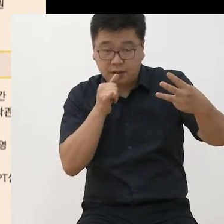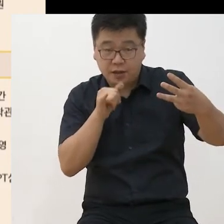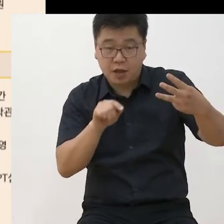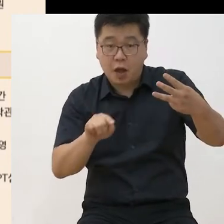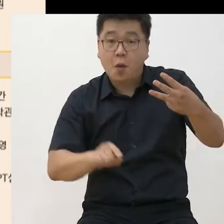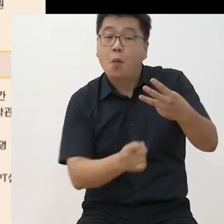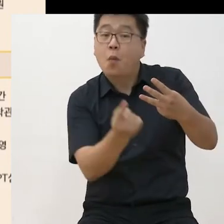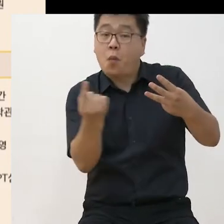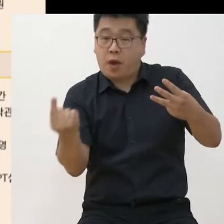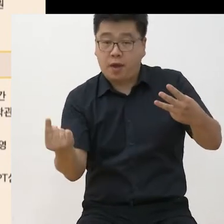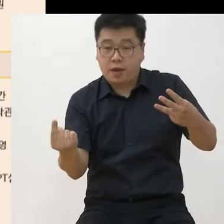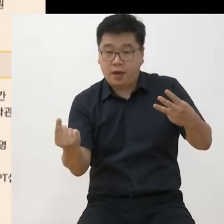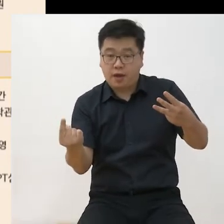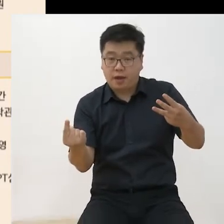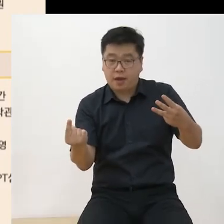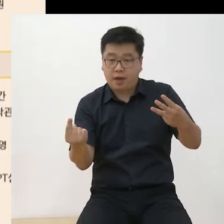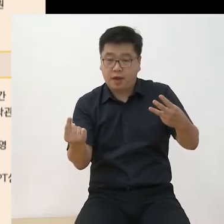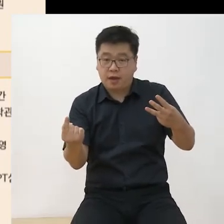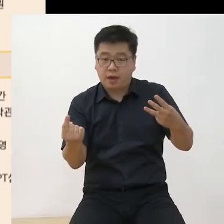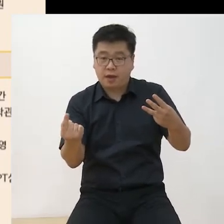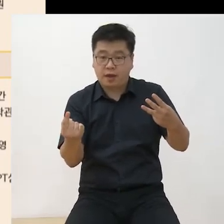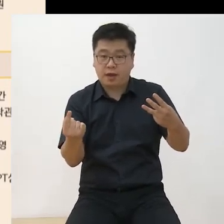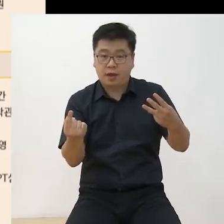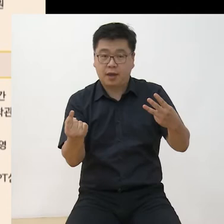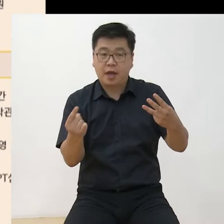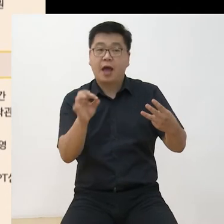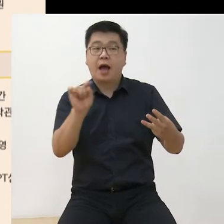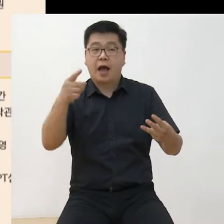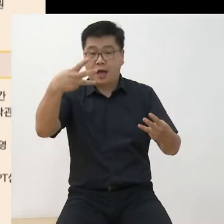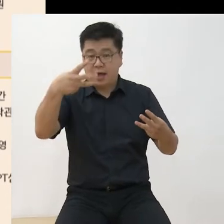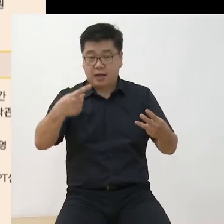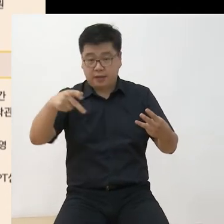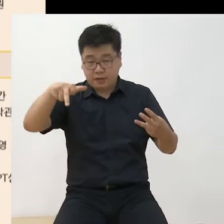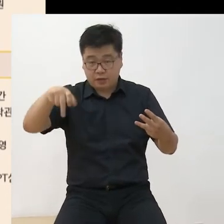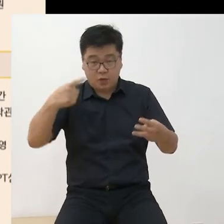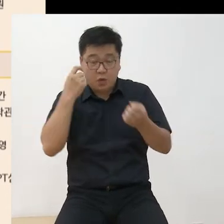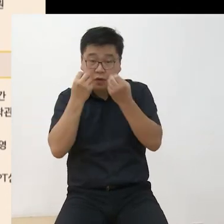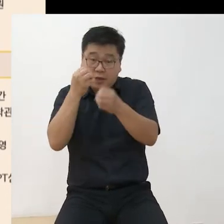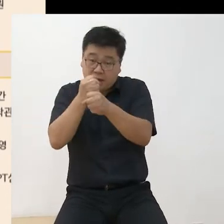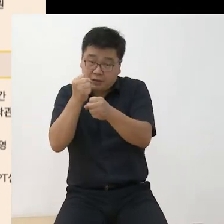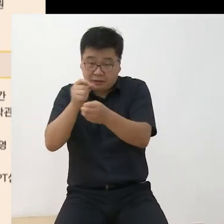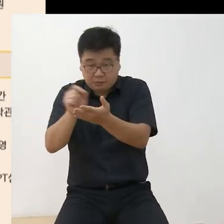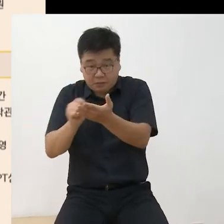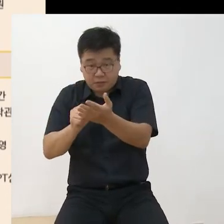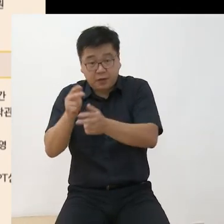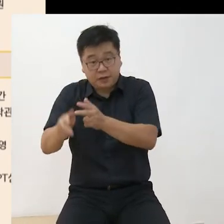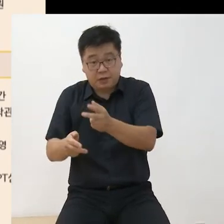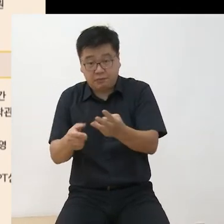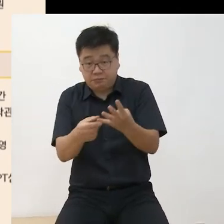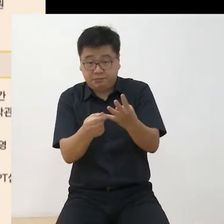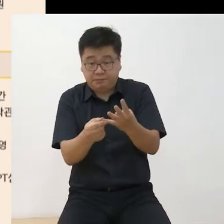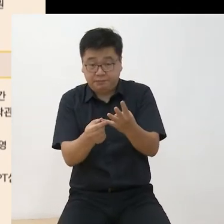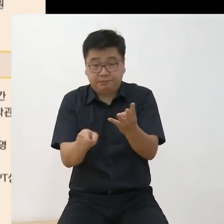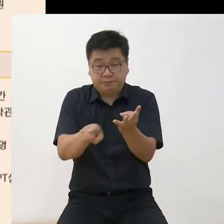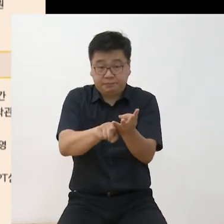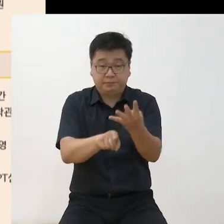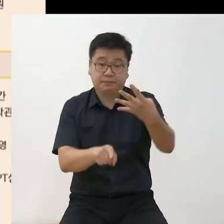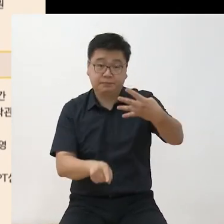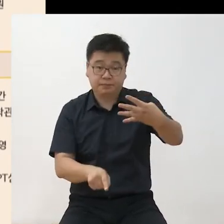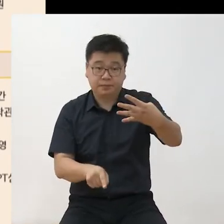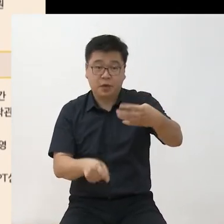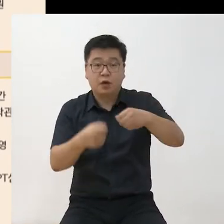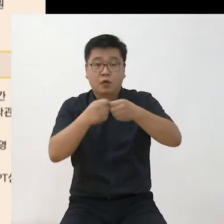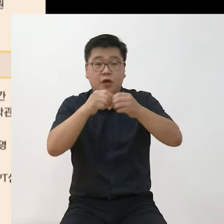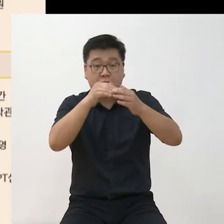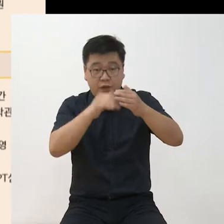별도 공모에는 아르코 창작 문학 창작 기금 사업이 있습니다. 구체적인 그